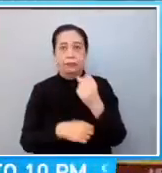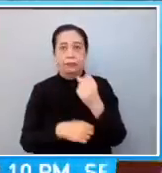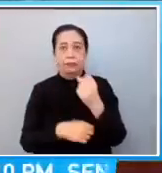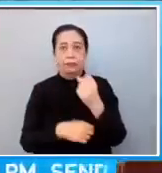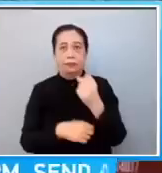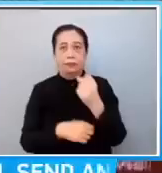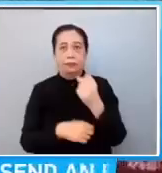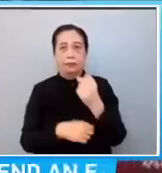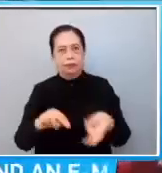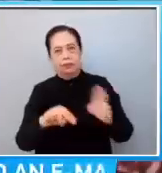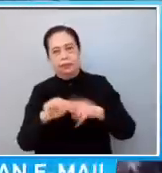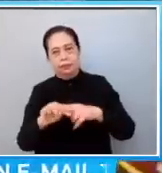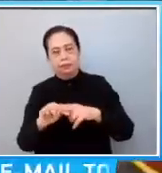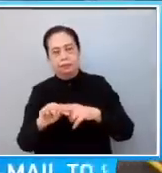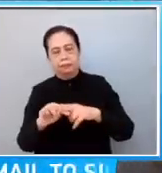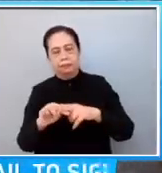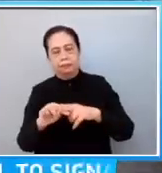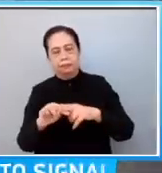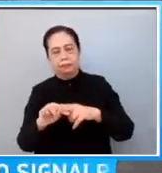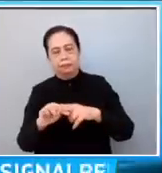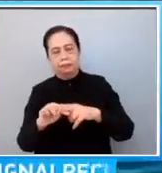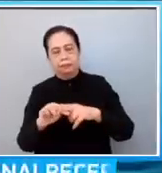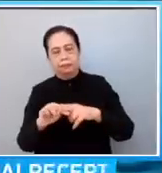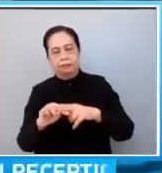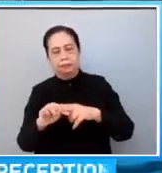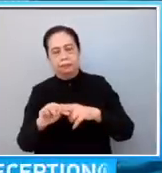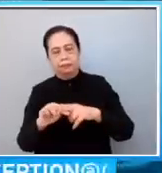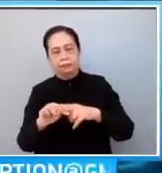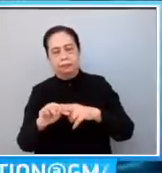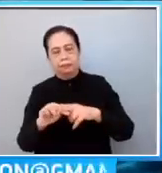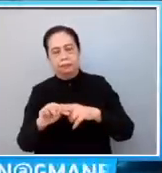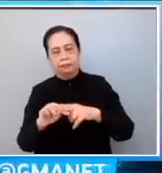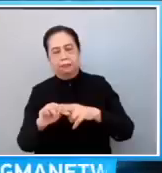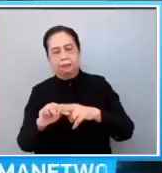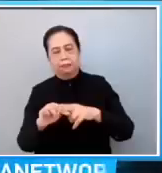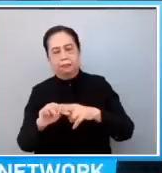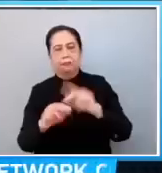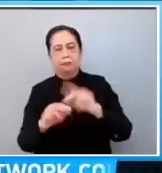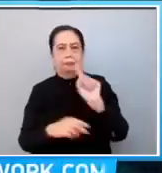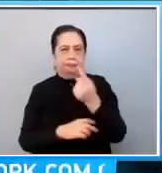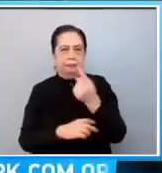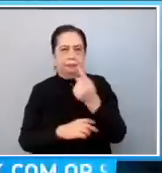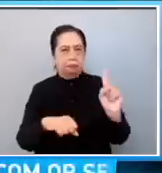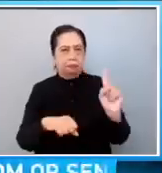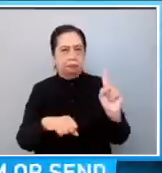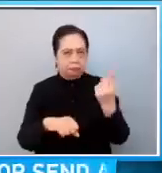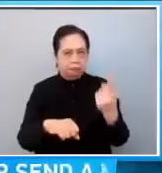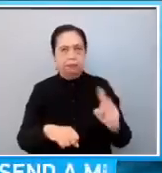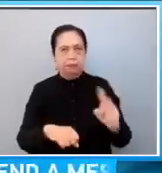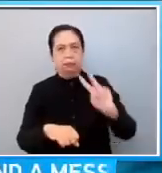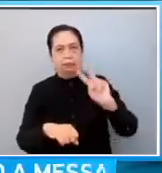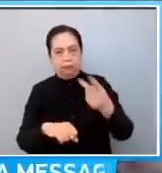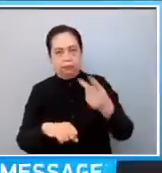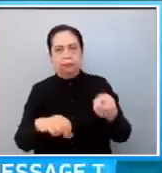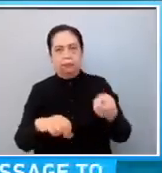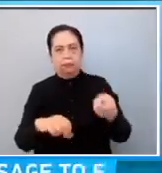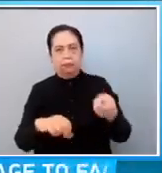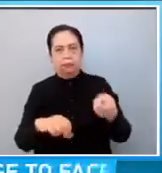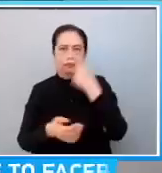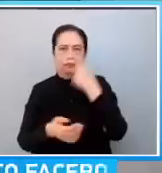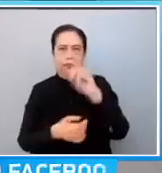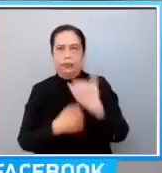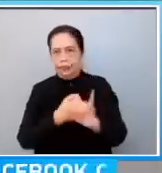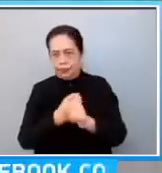sa pamasahe noong June 29. Ikalawang beses na yan na nagbigay ng piso ang LTFRB sa ating mga jeepney driver. Ayon